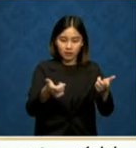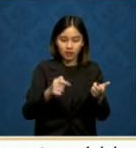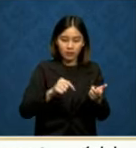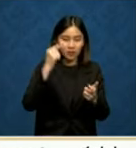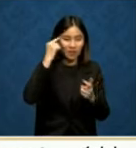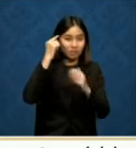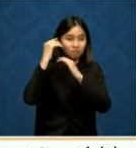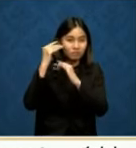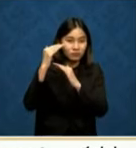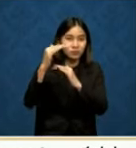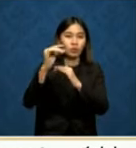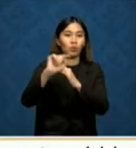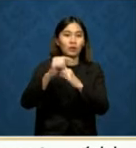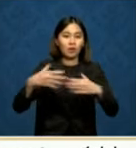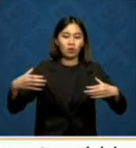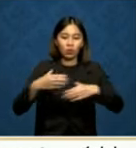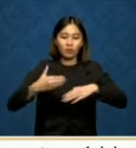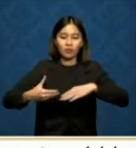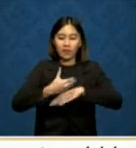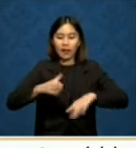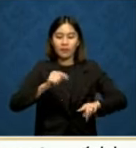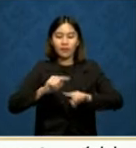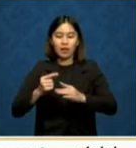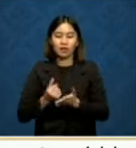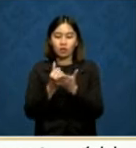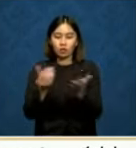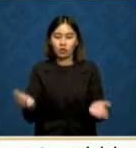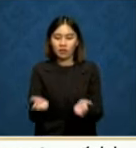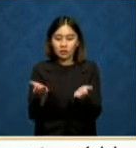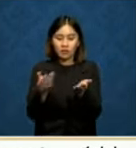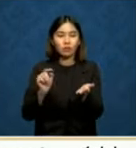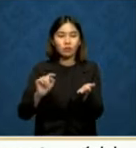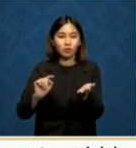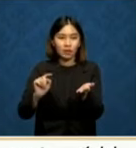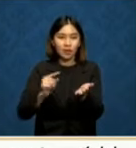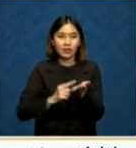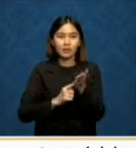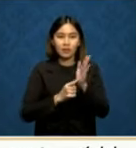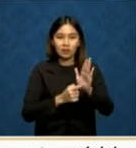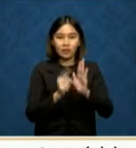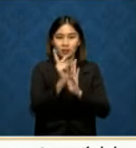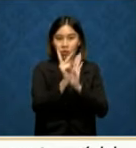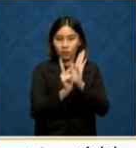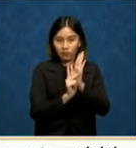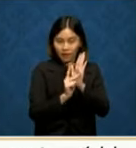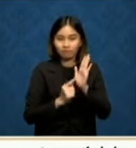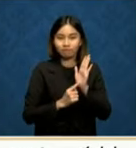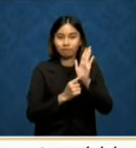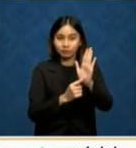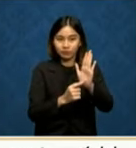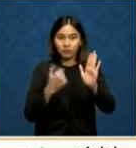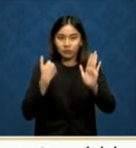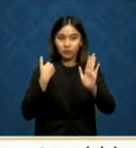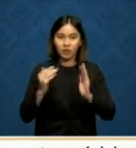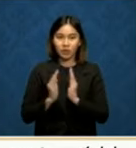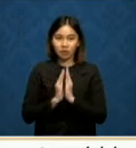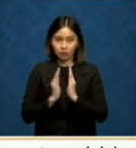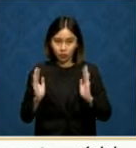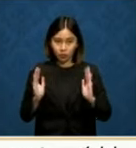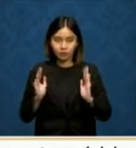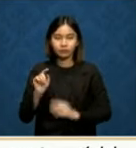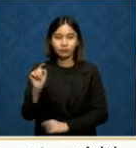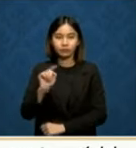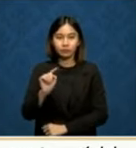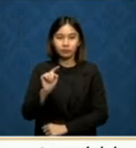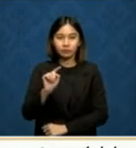ระหวงว่าพุา trained yearช่วยสัปสนุในการเสนอกฎหมายสบับนี้ด้วยแล้วกตข palavraคท่านนะฮะท